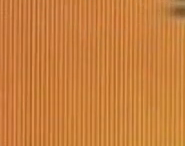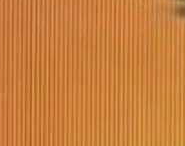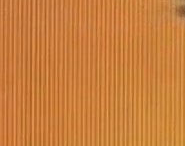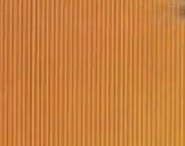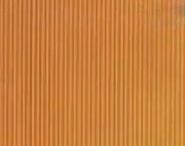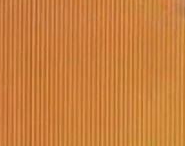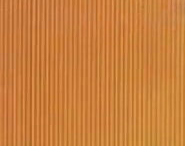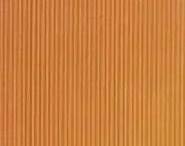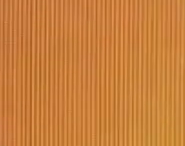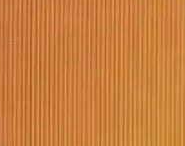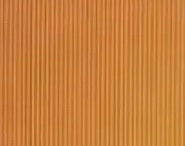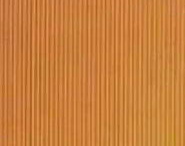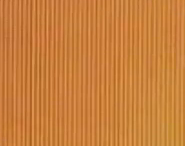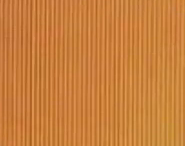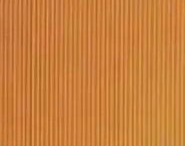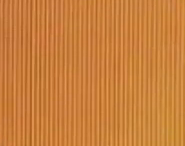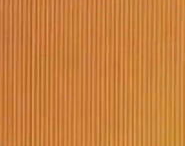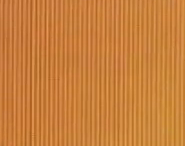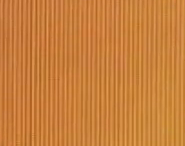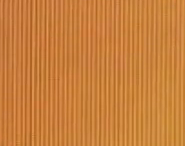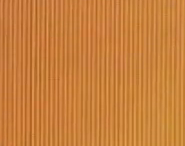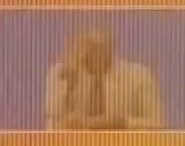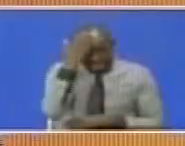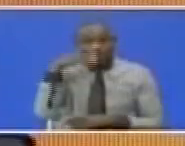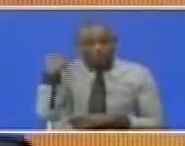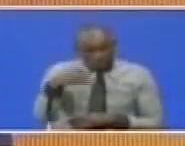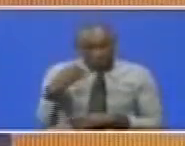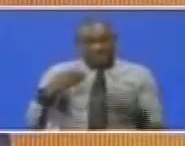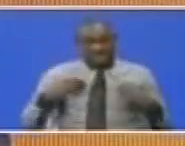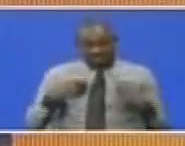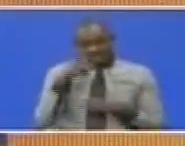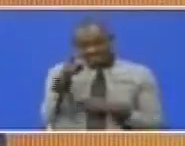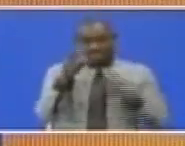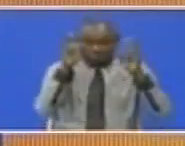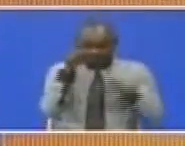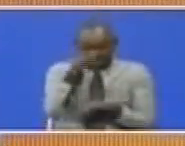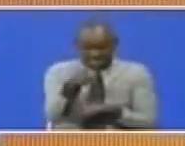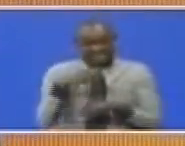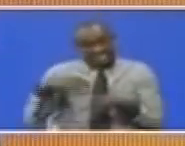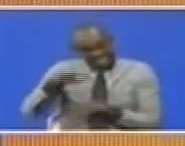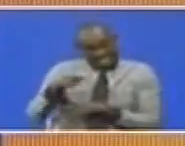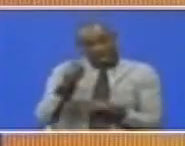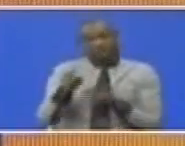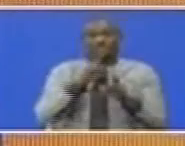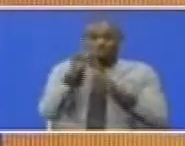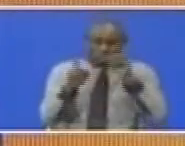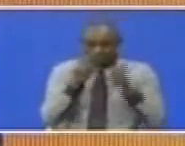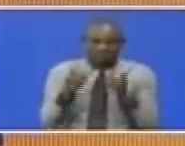taaluma Jumatatu hii. Kumbuka hii leo ikiwa ni Jumatatu, ilivyo desturi, tutaangazia swala hili mtazamaji katika sehemu ya